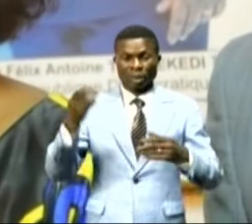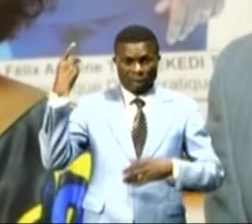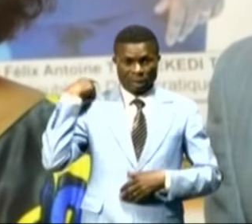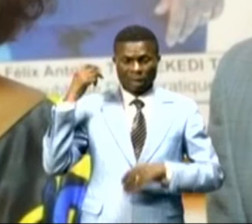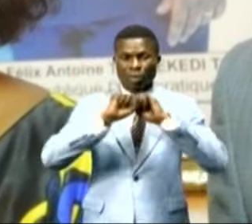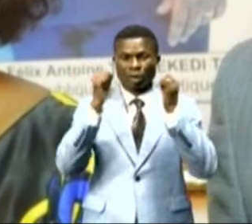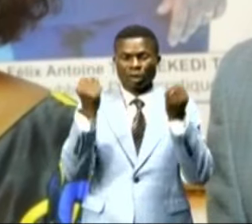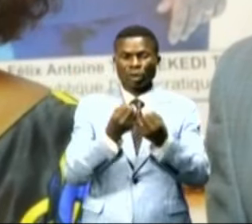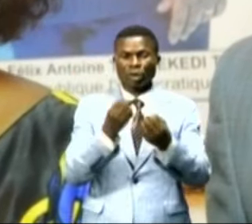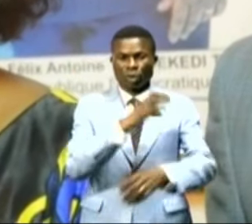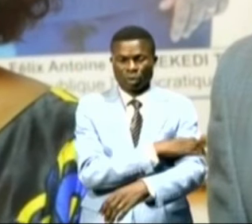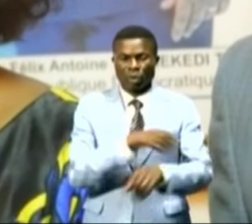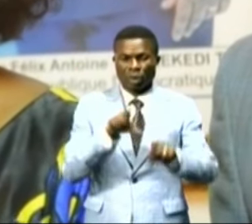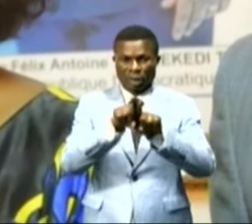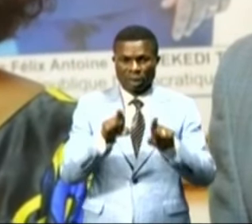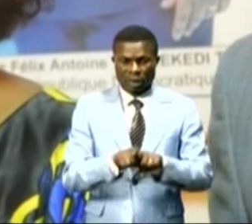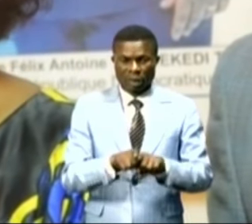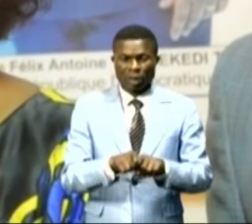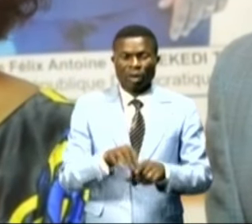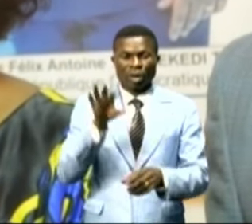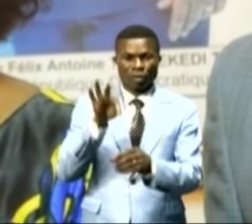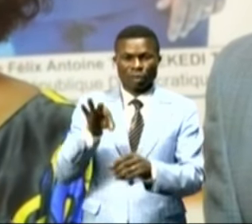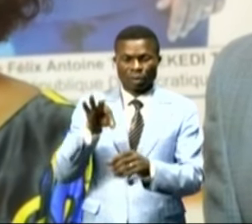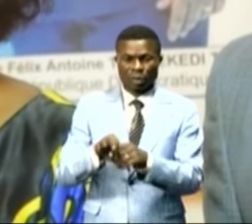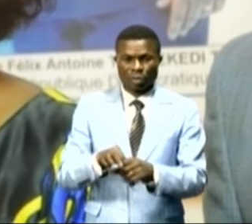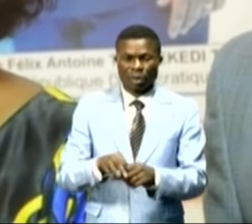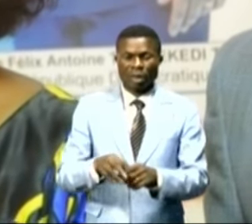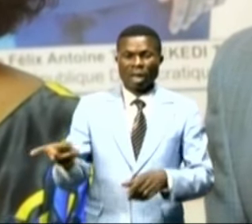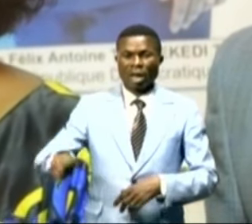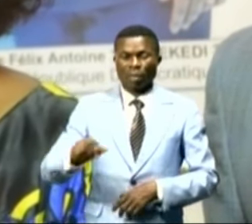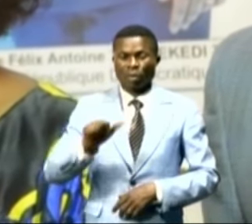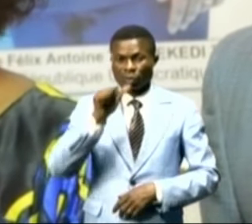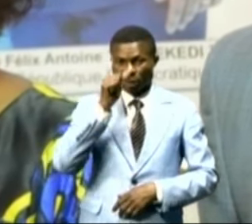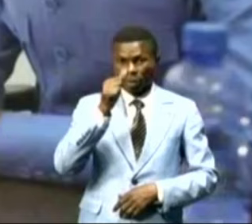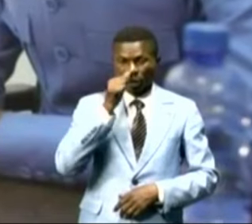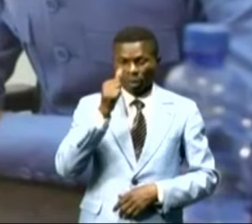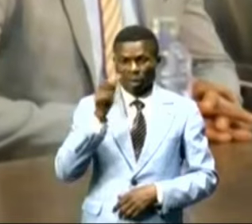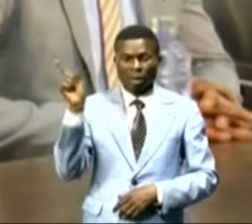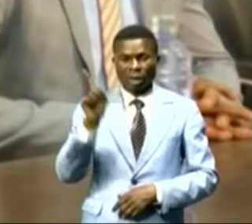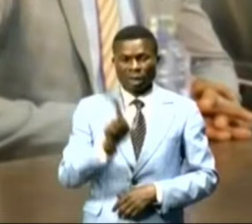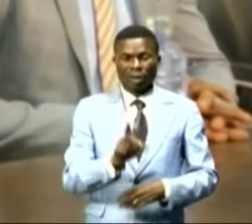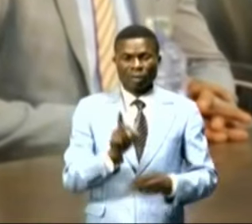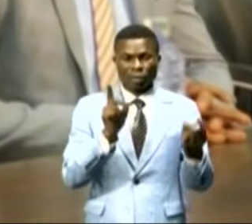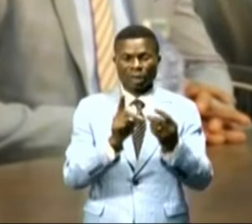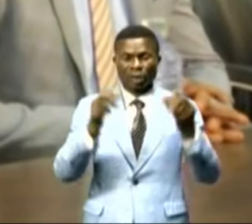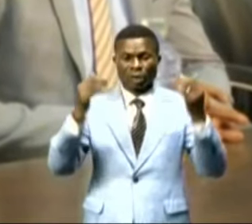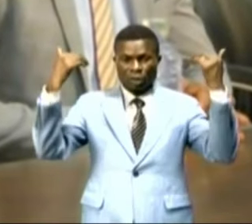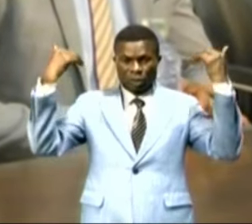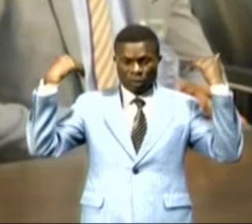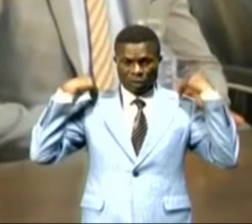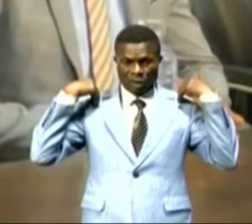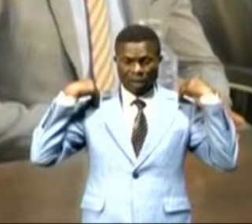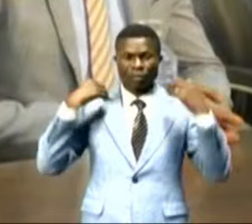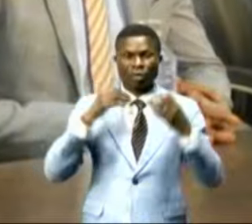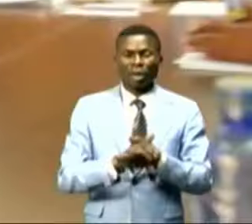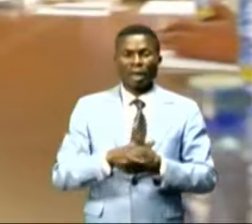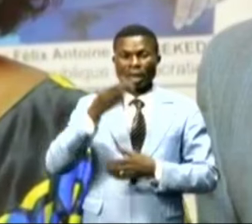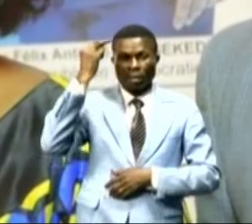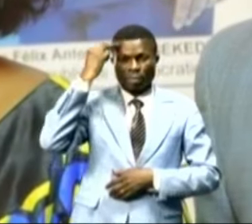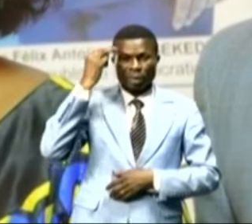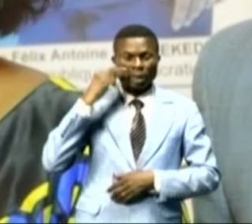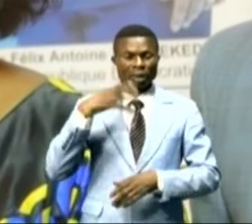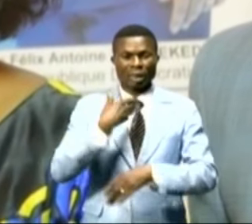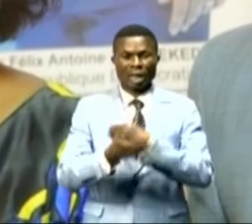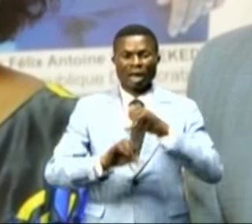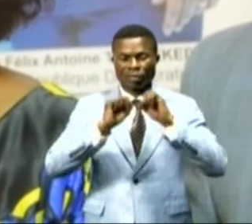civile et élu de Maïndombe, de venir auprès de l'autorité concernée pour